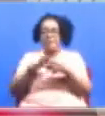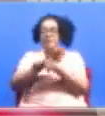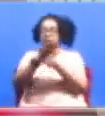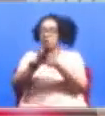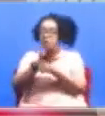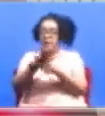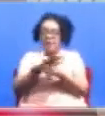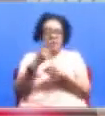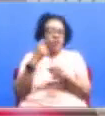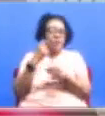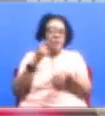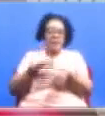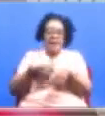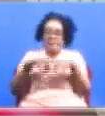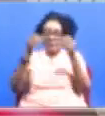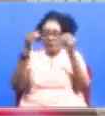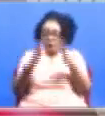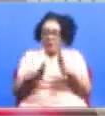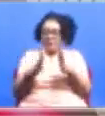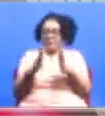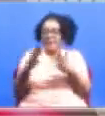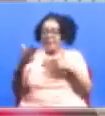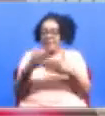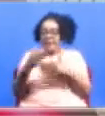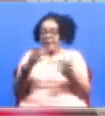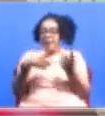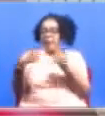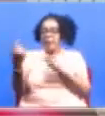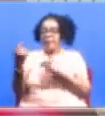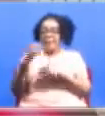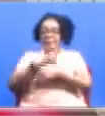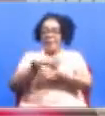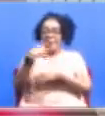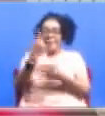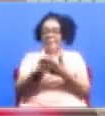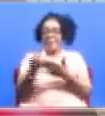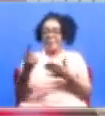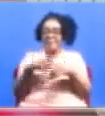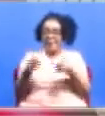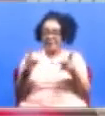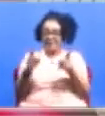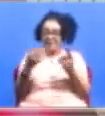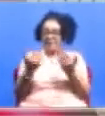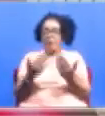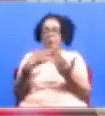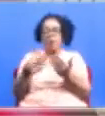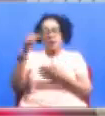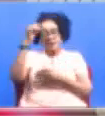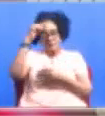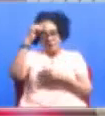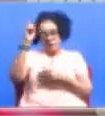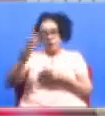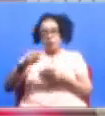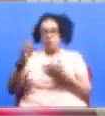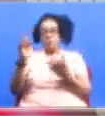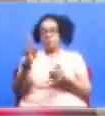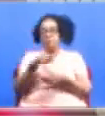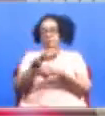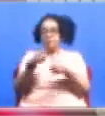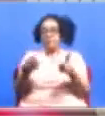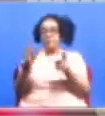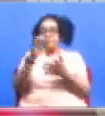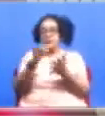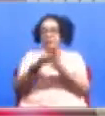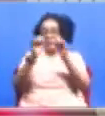hayo wakati wanafunzi wanapojiandaa kurudi shuleni wiki ijayo. Aidha, wanaitaka serikali kuondoa marufuku hiyo ili